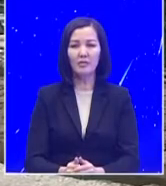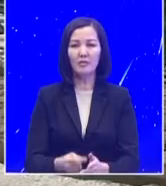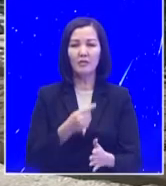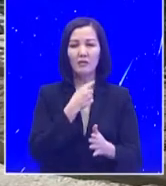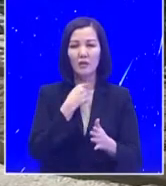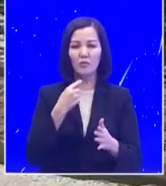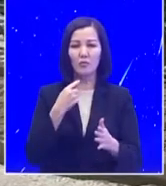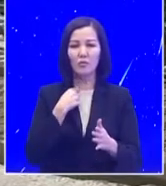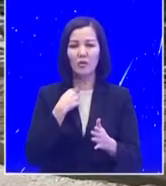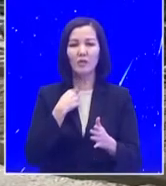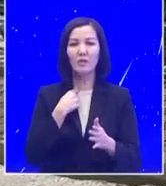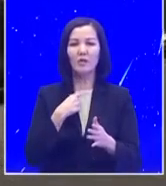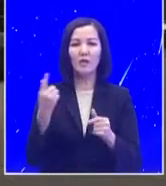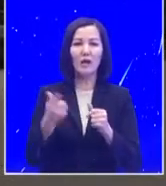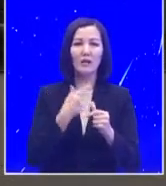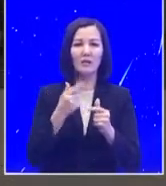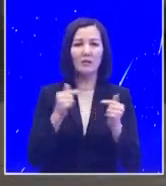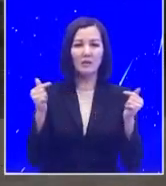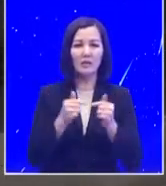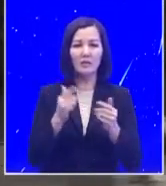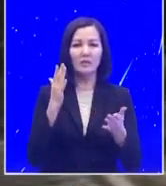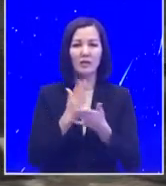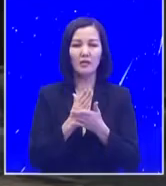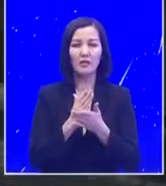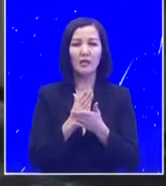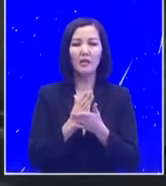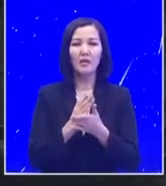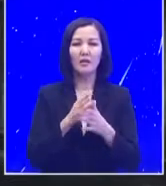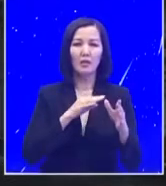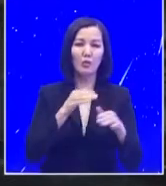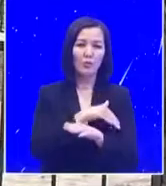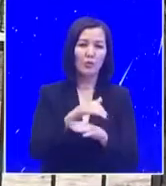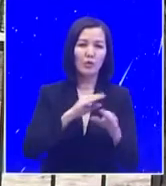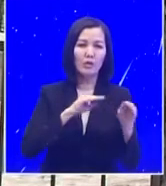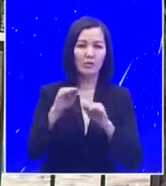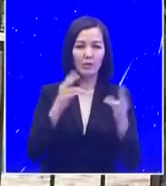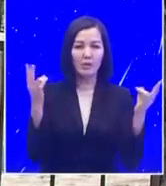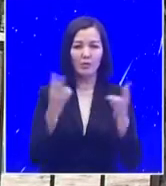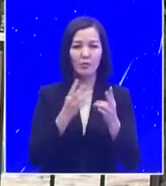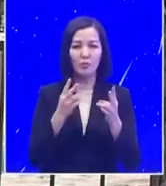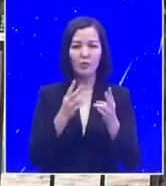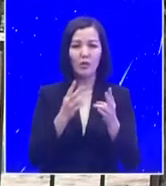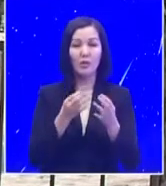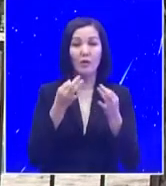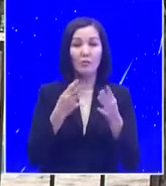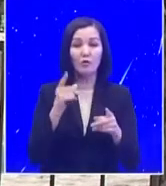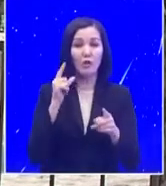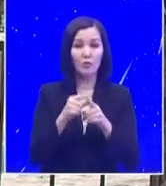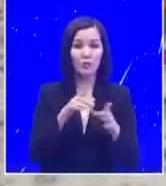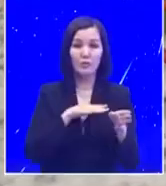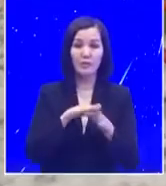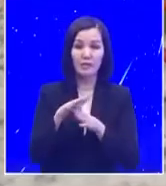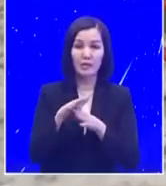Талдықорған атына зат сай болу керек. Әр көше көкке малынып, аулалар абаттануы тиіс. Бұл амандыққа бас болу үшін жай сөз емес. Іске асқанын